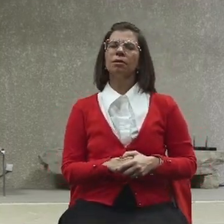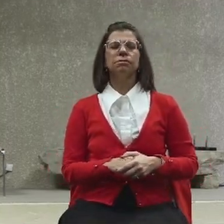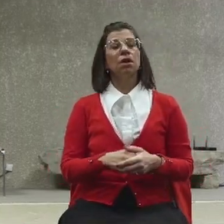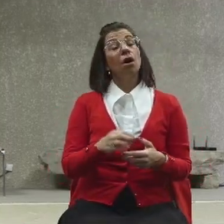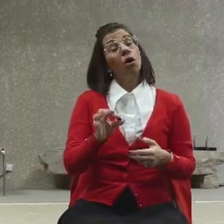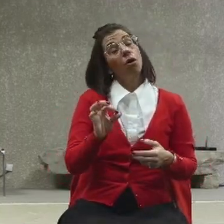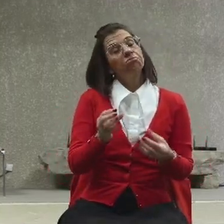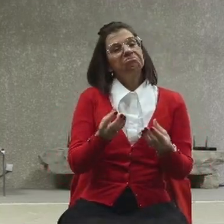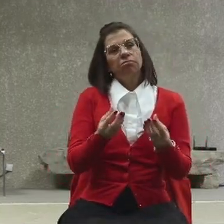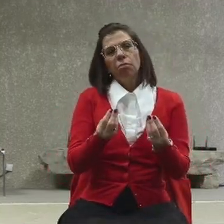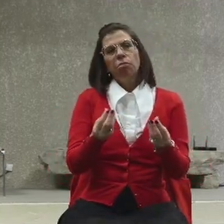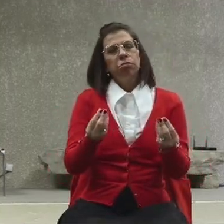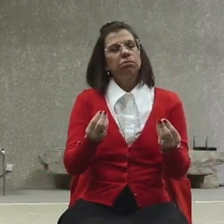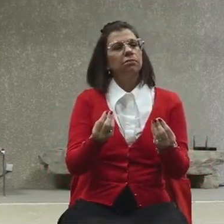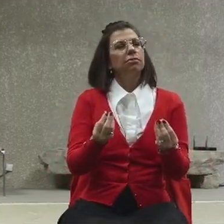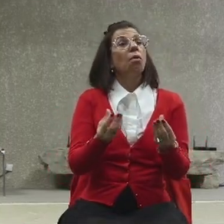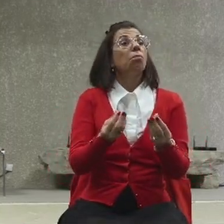Dieu avant.